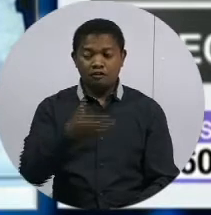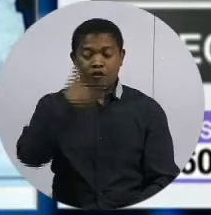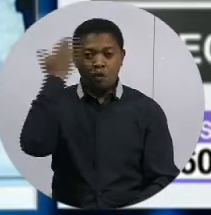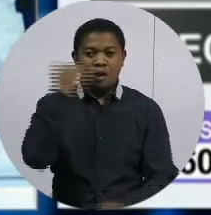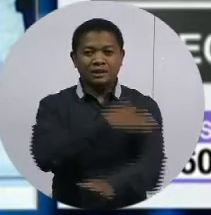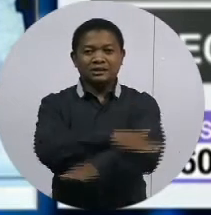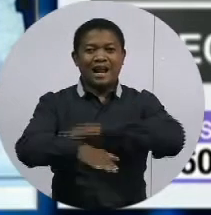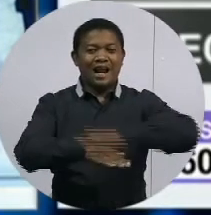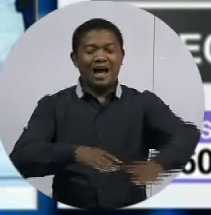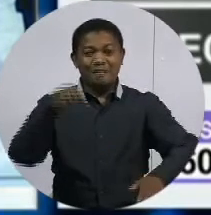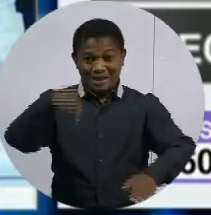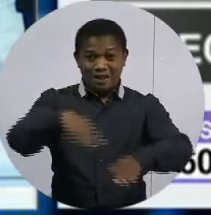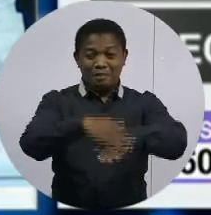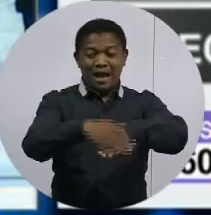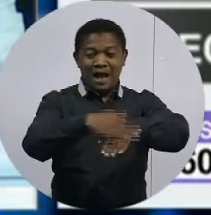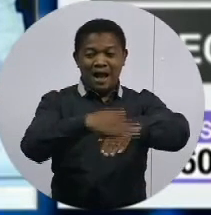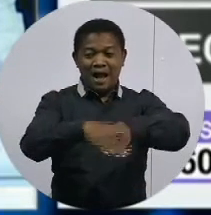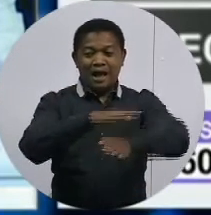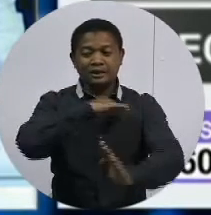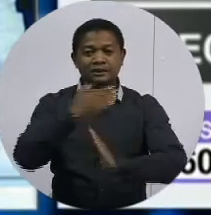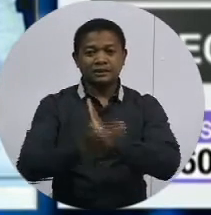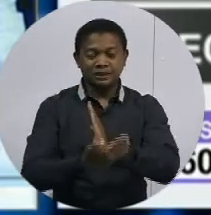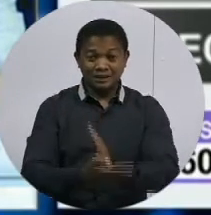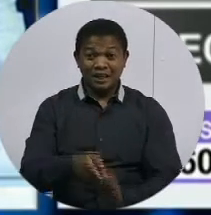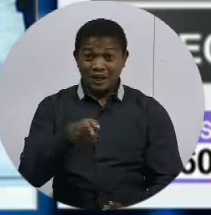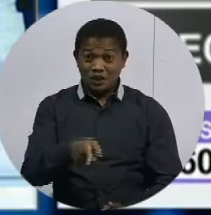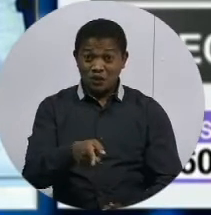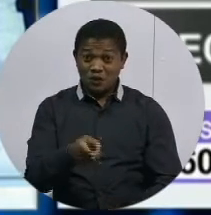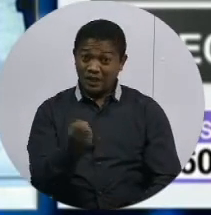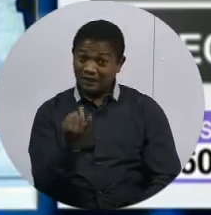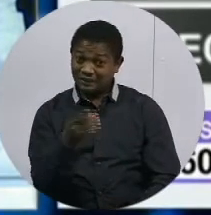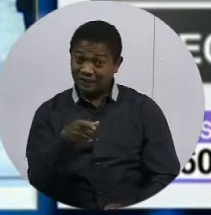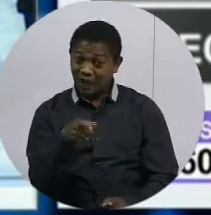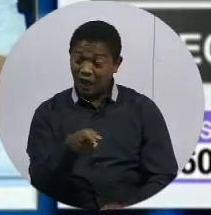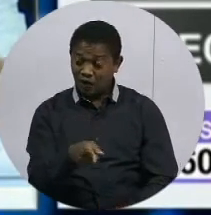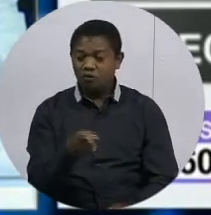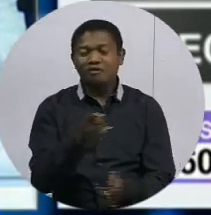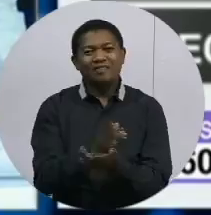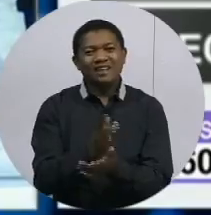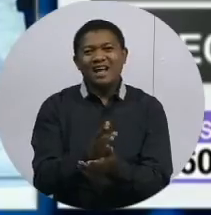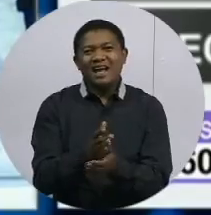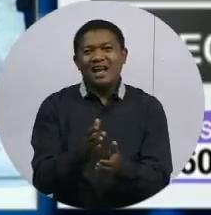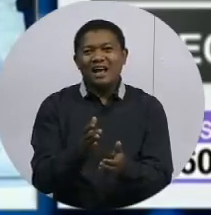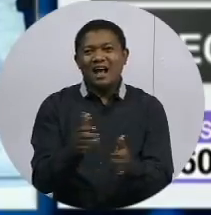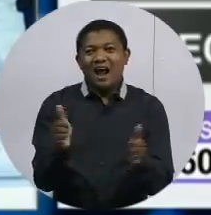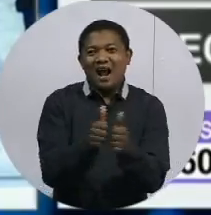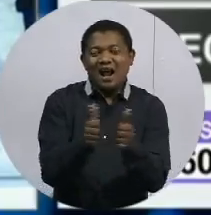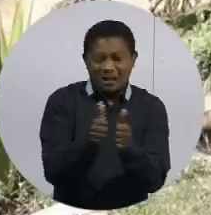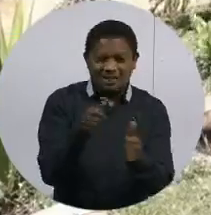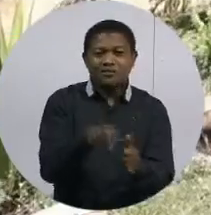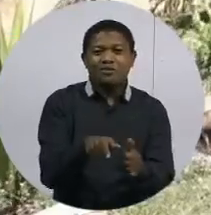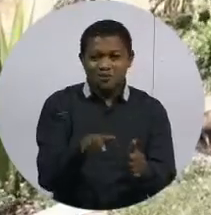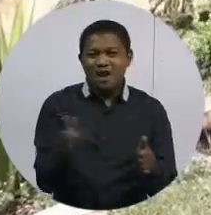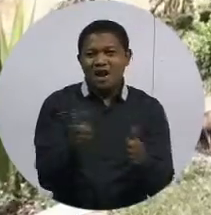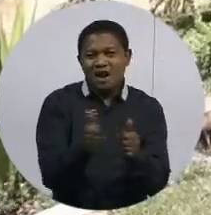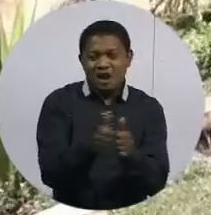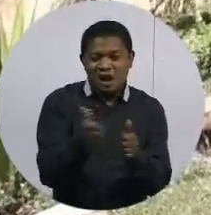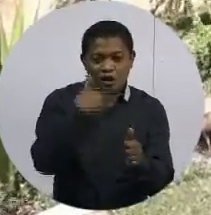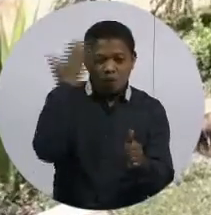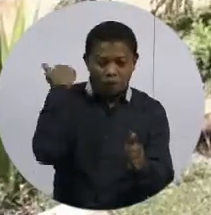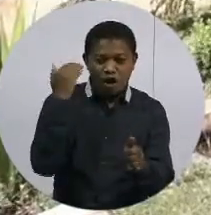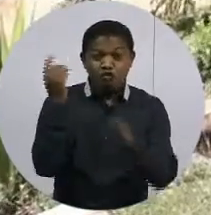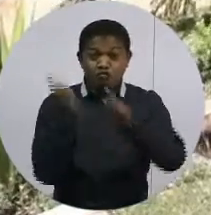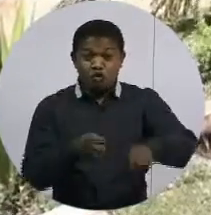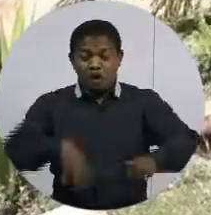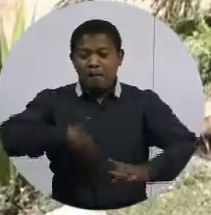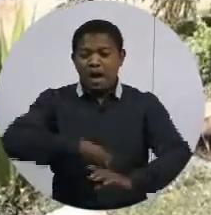sitrana manerana ny nosy. Io isa io izay efa tsy mifanalavitra amin'isan'ny marary. Nisy tamin'izy ireo